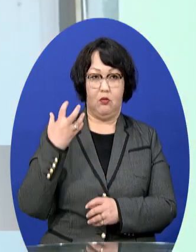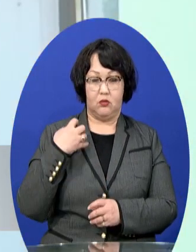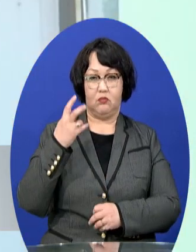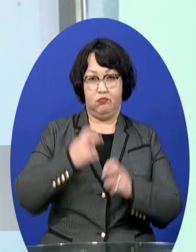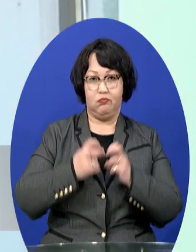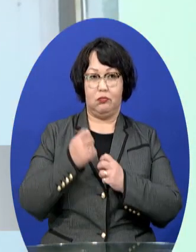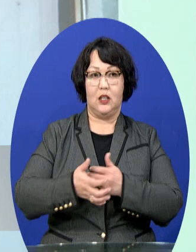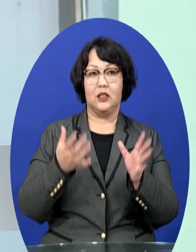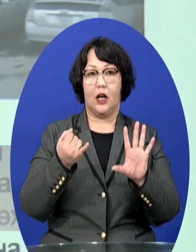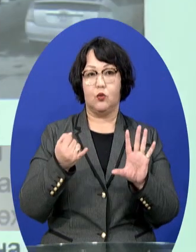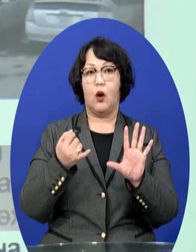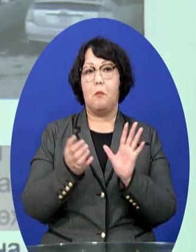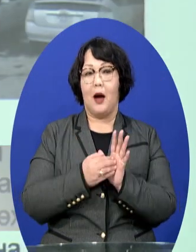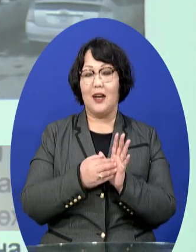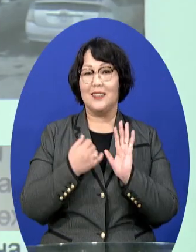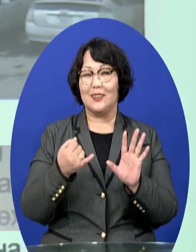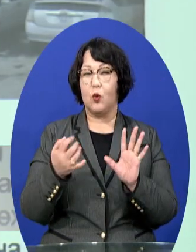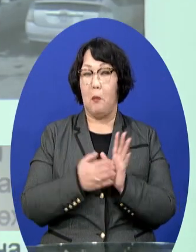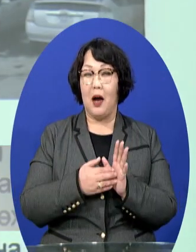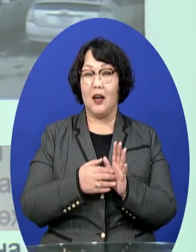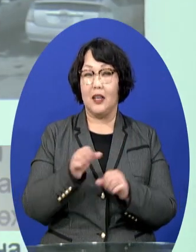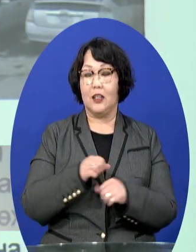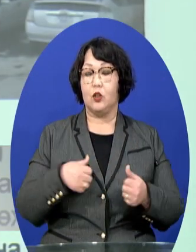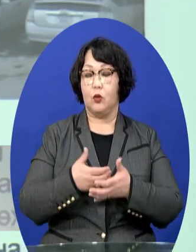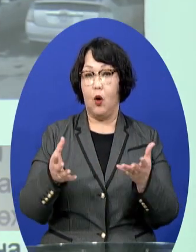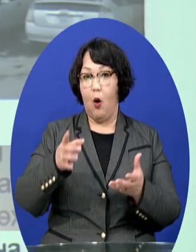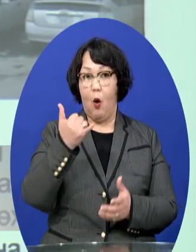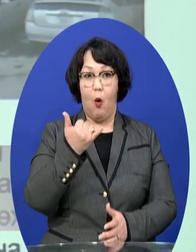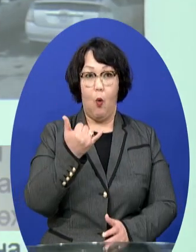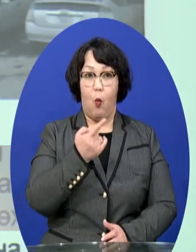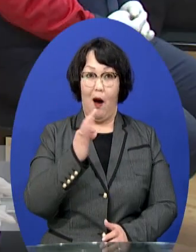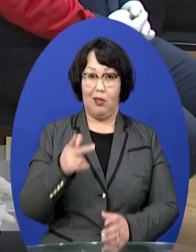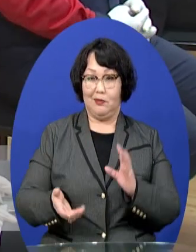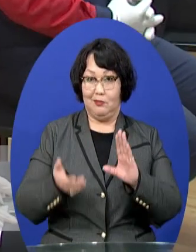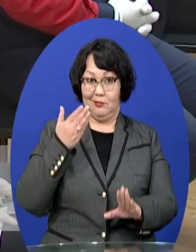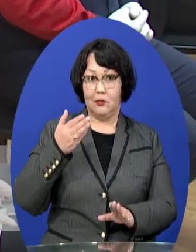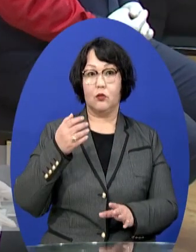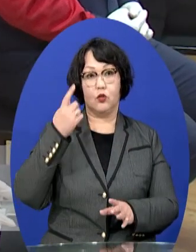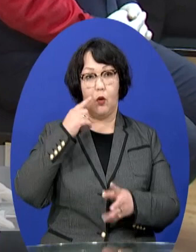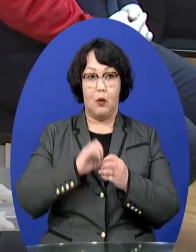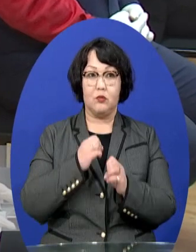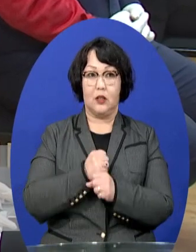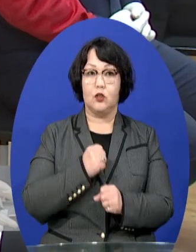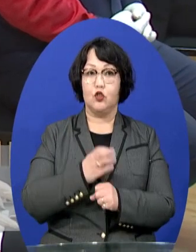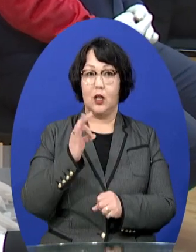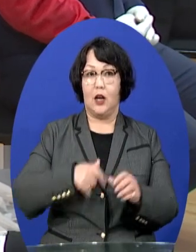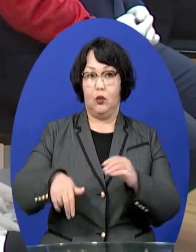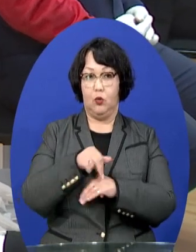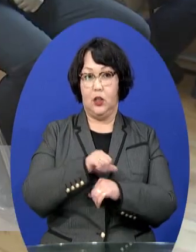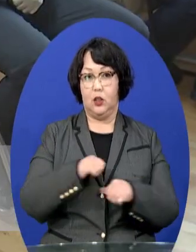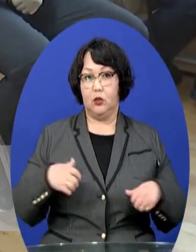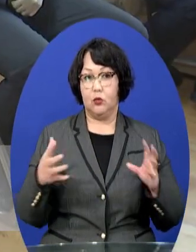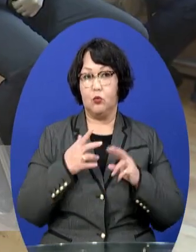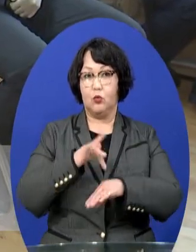66,000 орчим хэрэглэгч багтдаг. Ухаалаг систем бий болсноор орлого бүрэн төвлөрүүлэх боломж бүрдэн зөвхөн сонгон найрхан дүүргийн хэрэглэгчдэд үйлчлэх төв